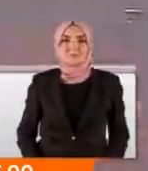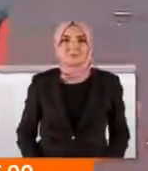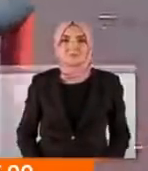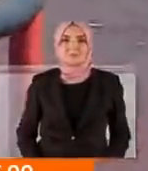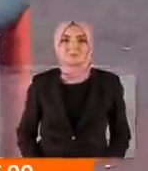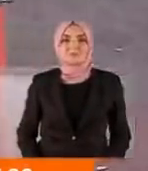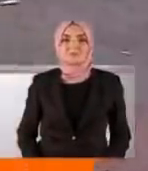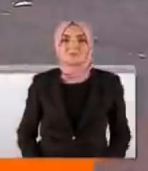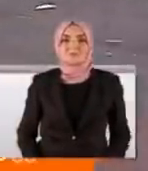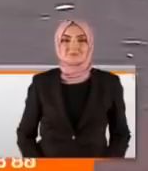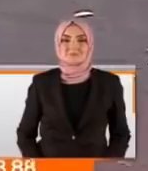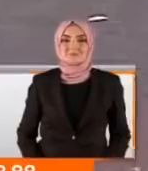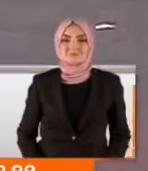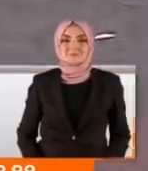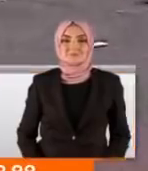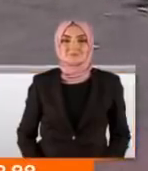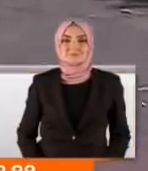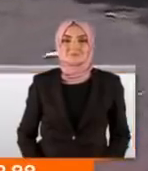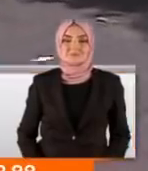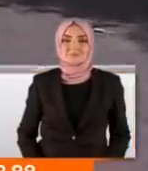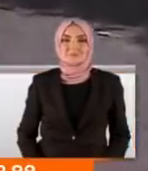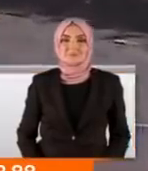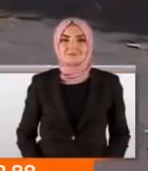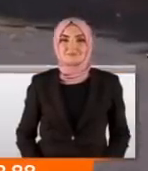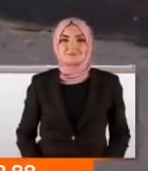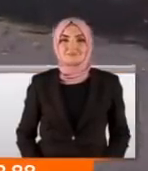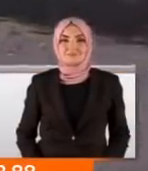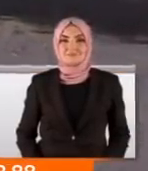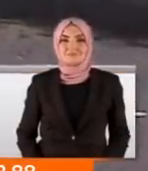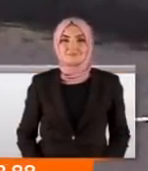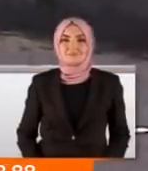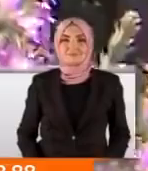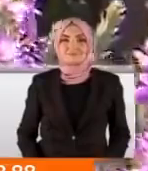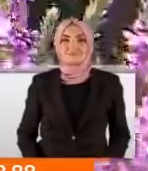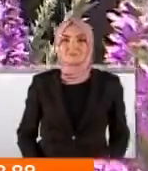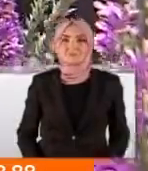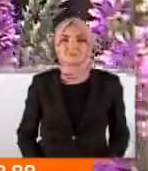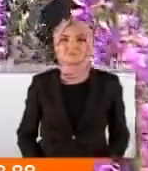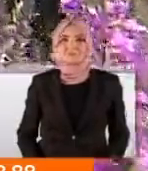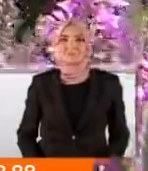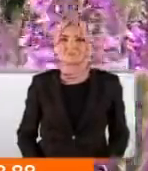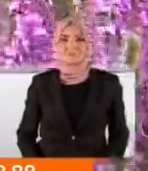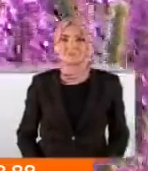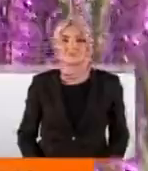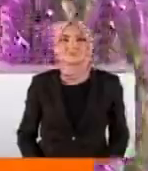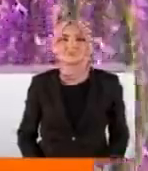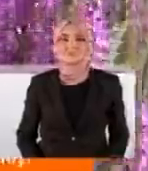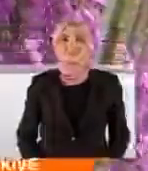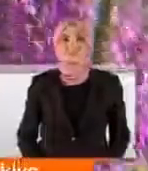Güzel burası gerçekten. Neler yaptın peki burada? Oynadım.